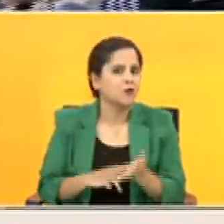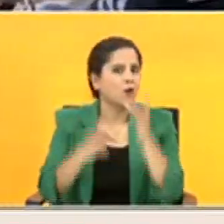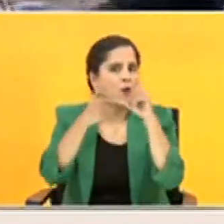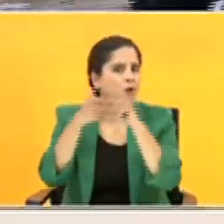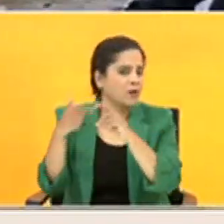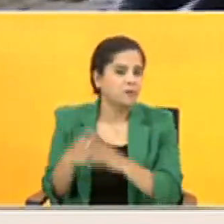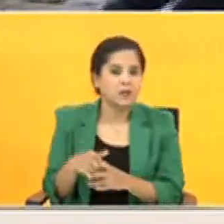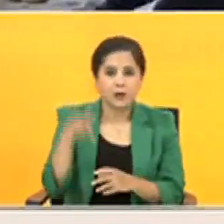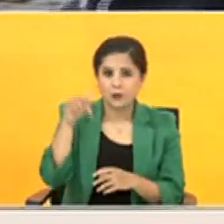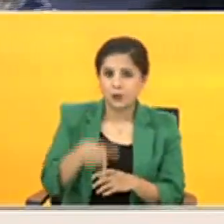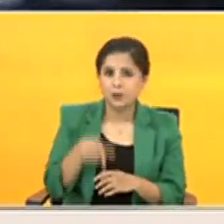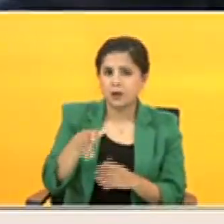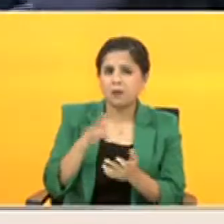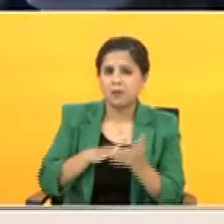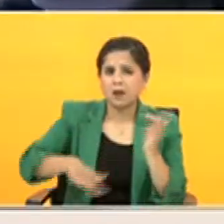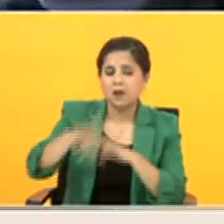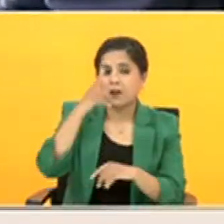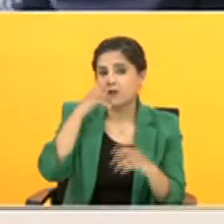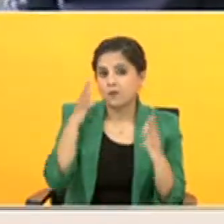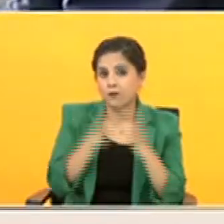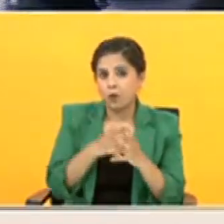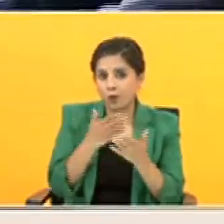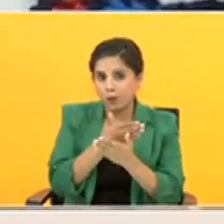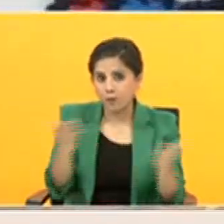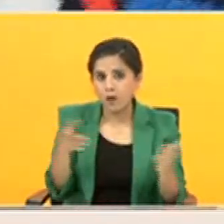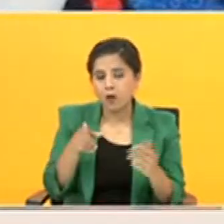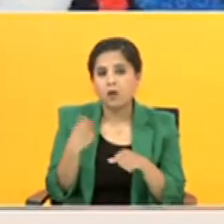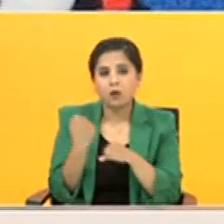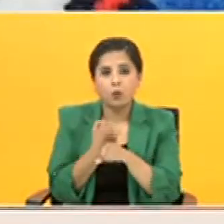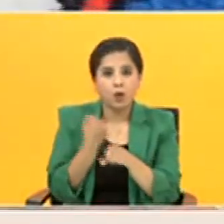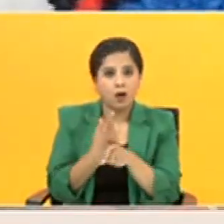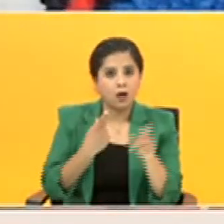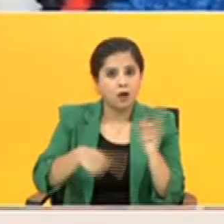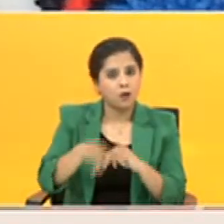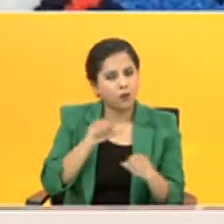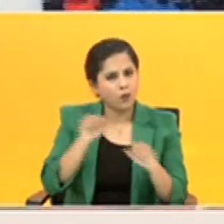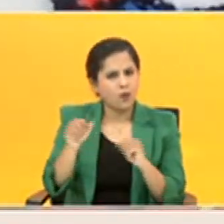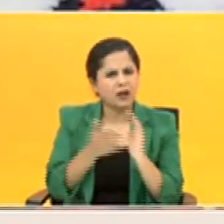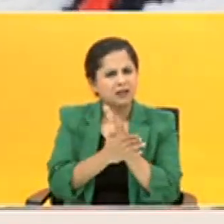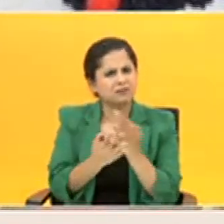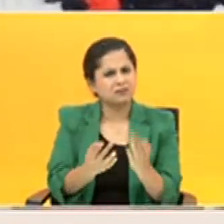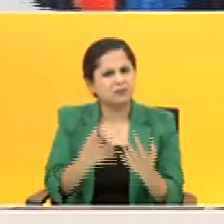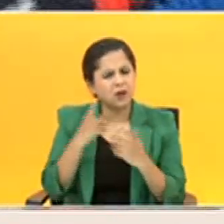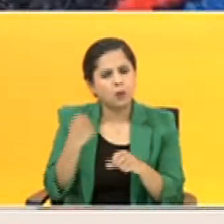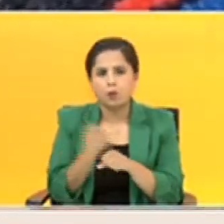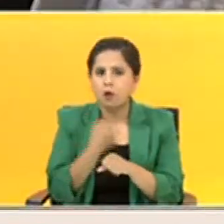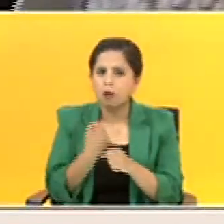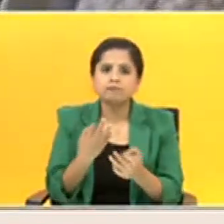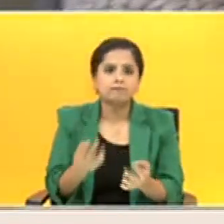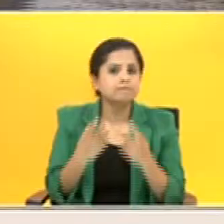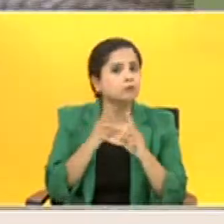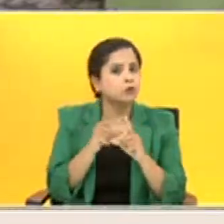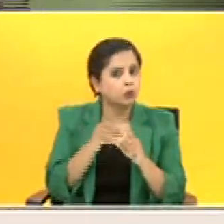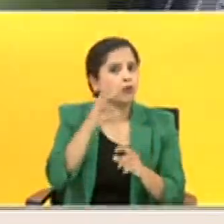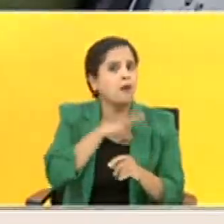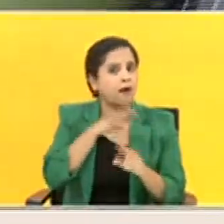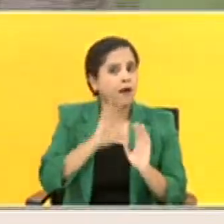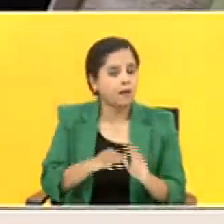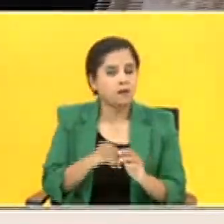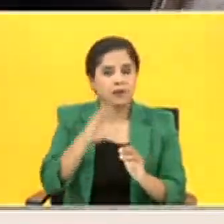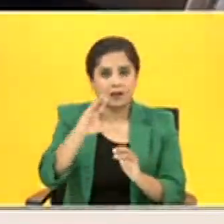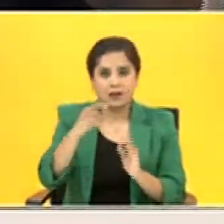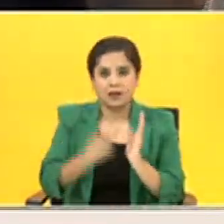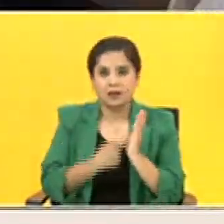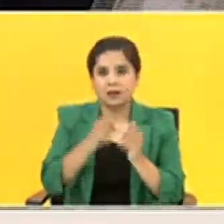आज स्थानीय महिलाएं और कारीगर अपने हुनर से अच्छी कमाई कर रहे हैं। क्राफ्टेड फाइबर्स